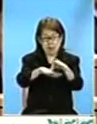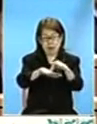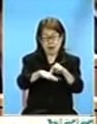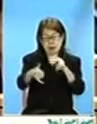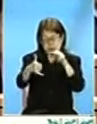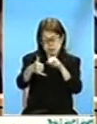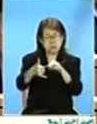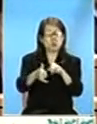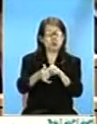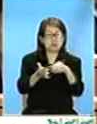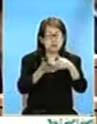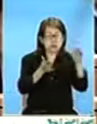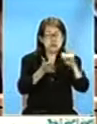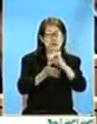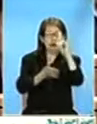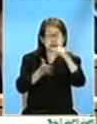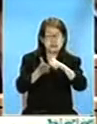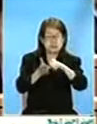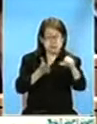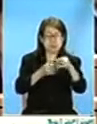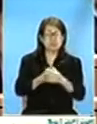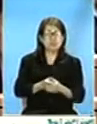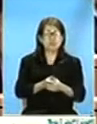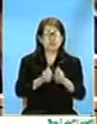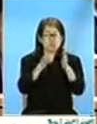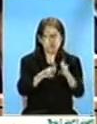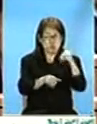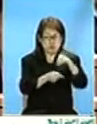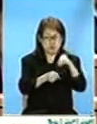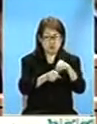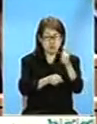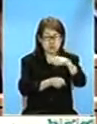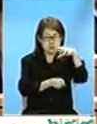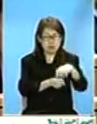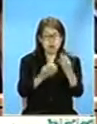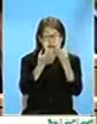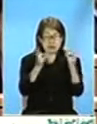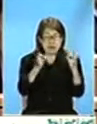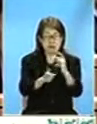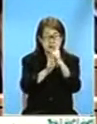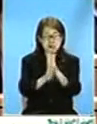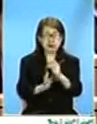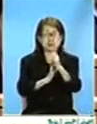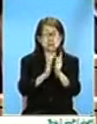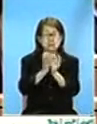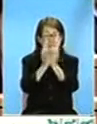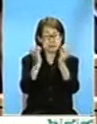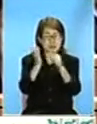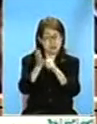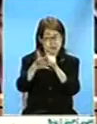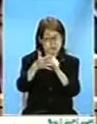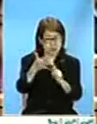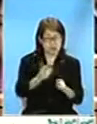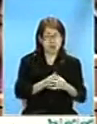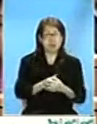รตามรัฐธรรมนูญและองค์กรอิสระท่านประธานที่เคารพท่านประธานฟังดีๆครับว่